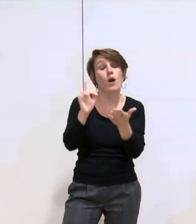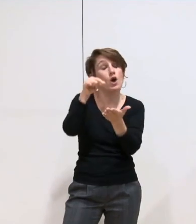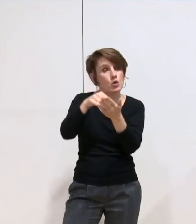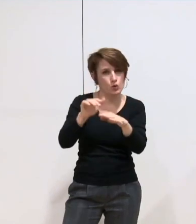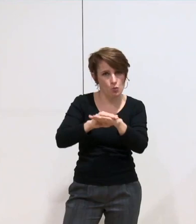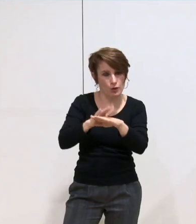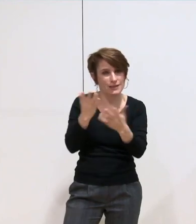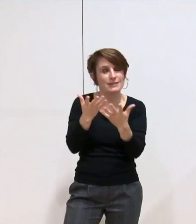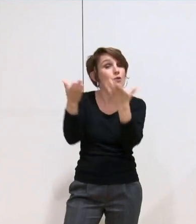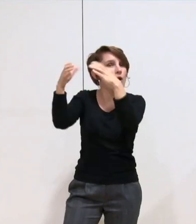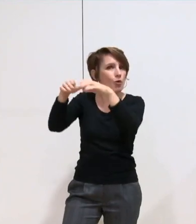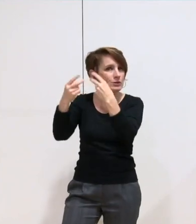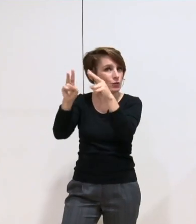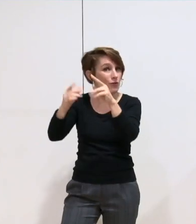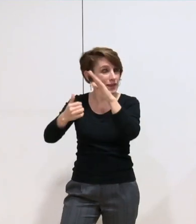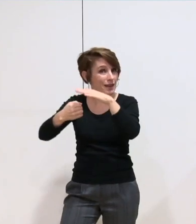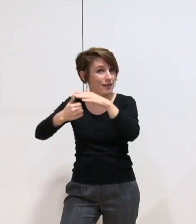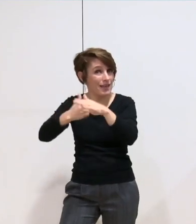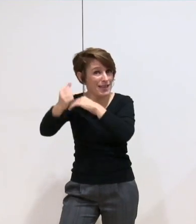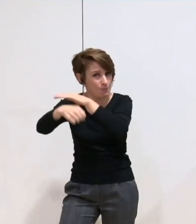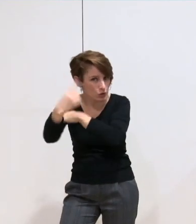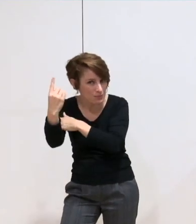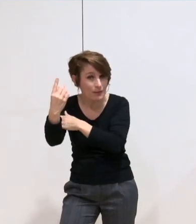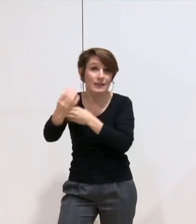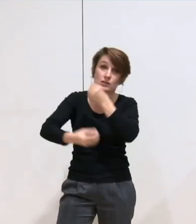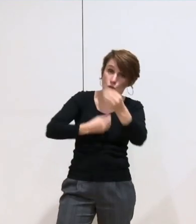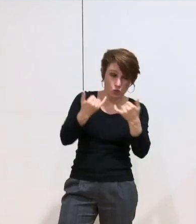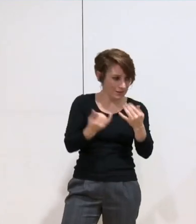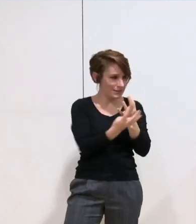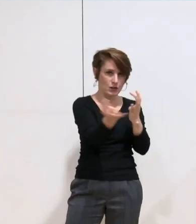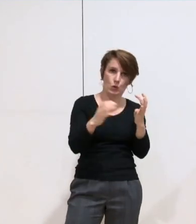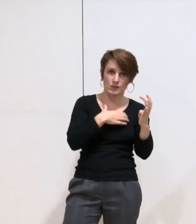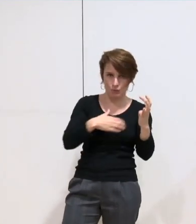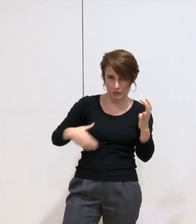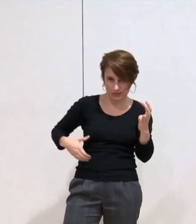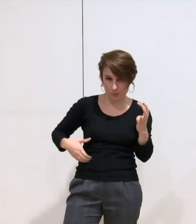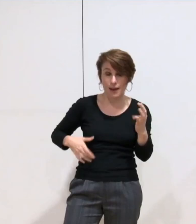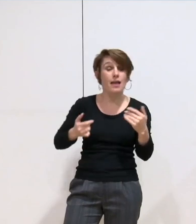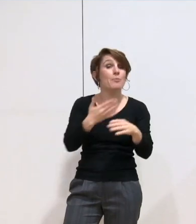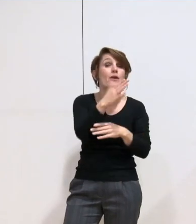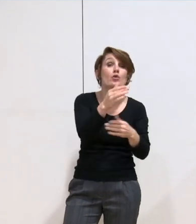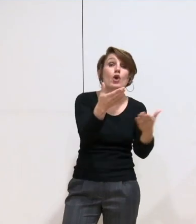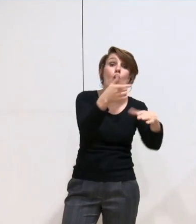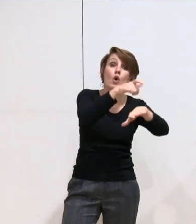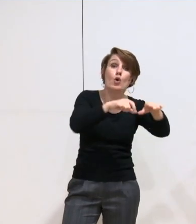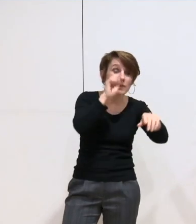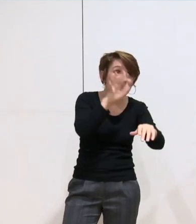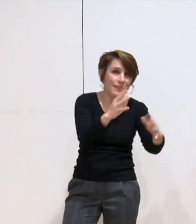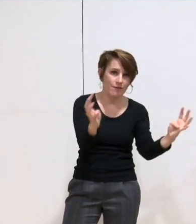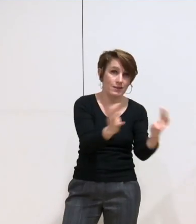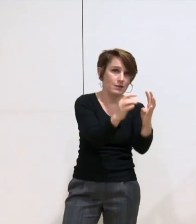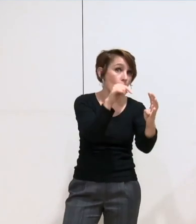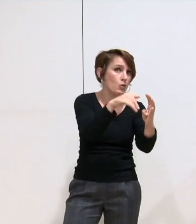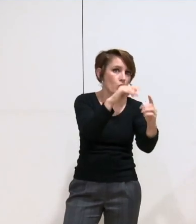ville émancipatrice ou de ce conseil municipal, mais les comités d'avis sont un lieu où, avec des Grenoblois volontaires tirés au sort et